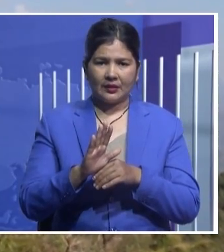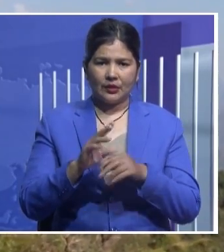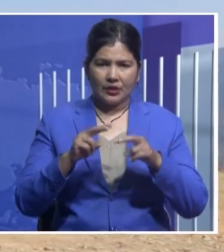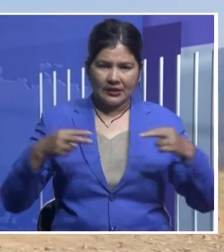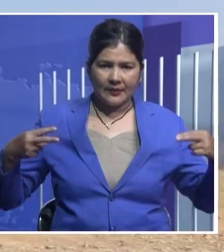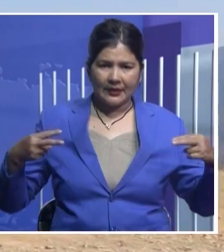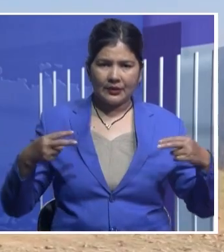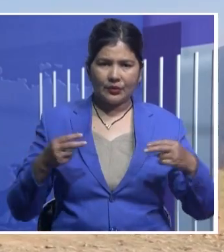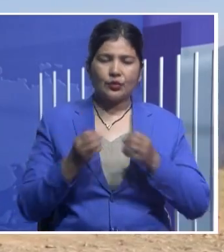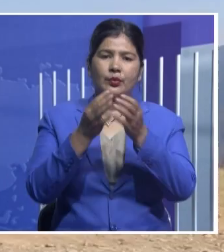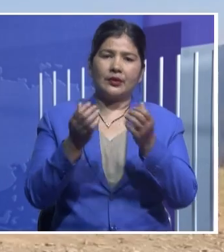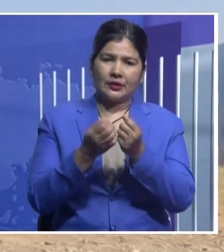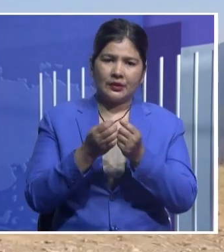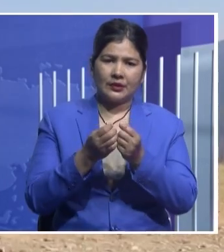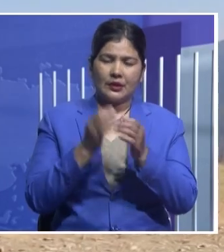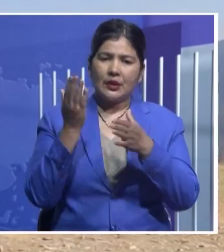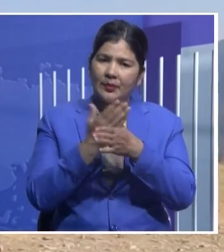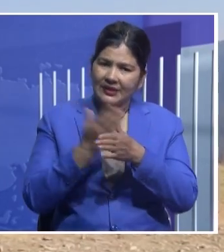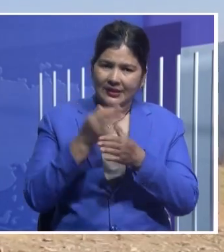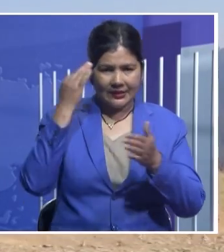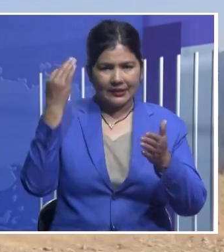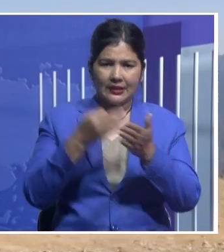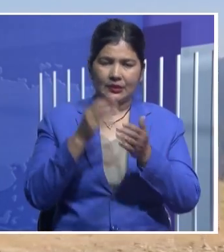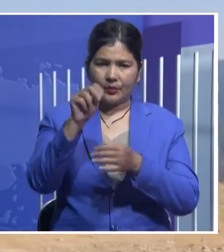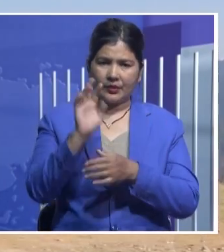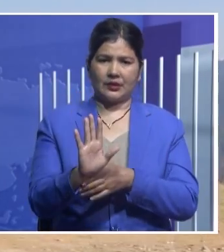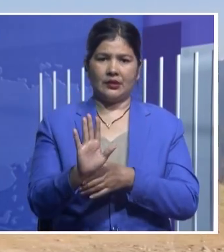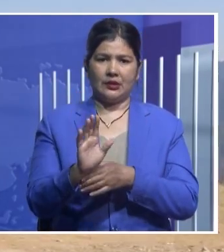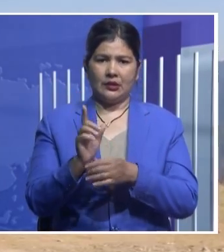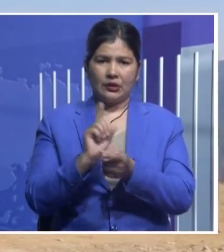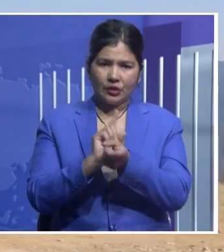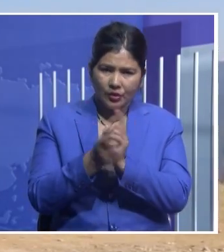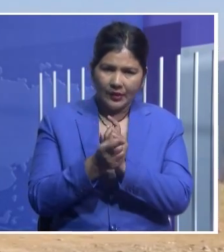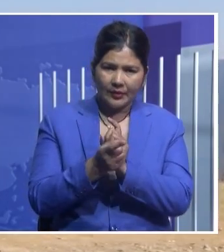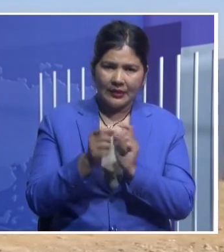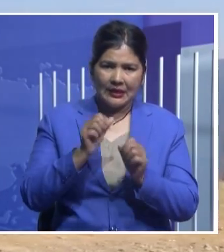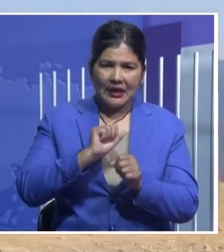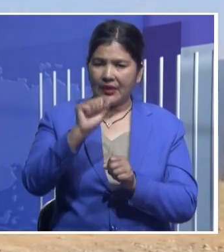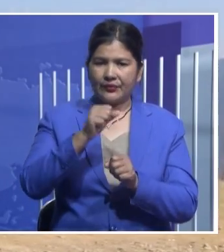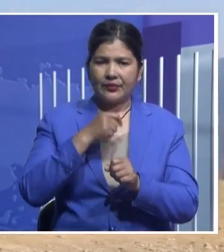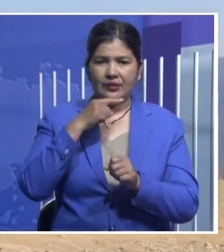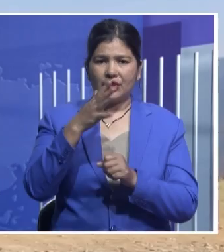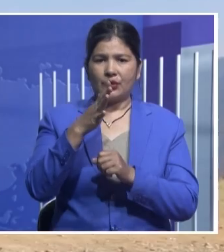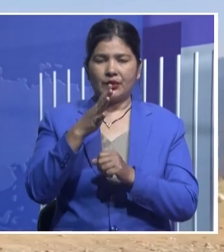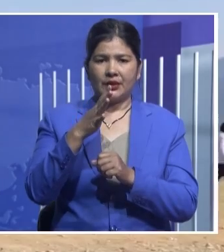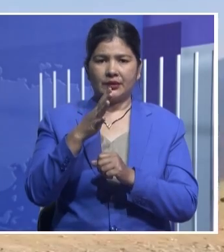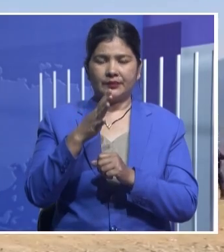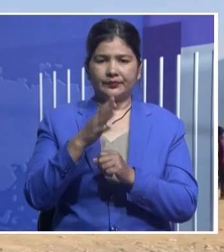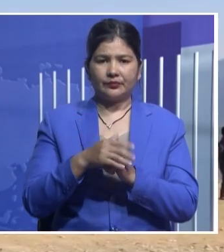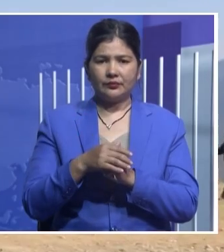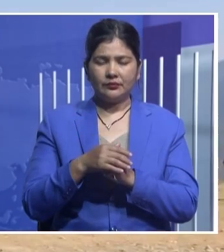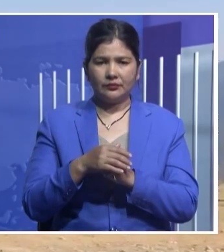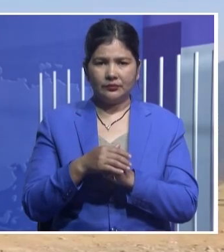उपलब्ध गराएर प्रशासनले ध्यान दिनैपर्ने हुन्छ नि। दरबन्दीमा सरहने आफू नहुने त्यो चाहिँ हाम्रो पक्षै होइन।